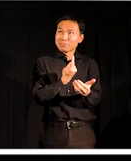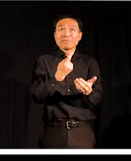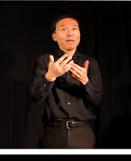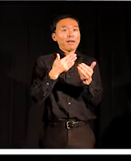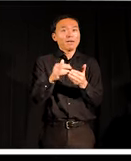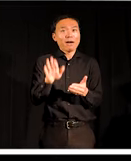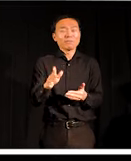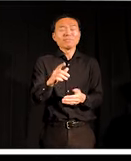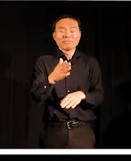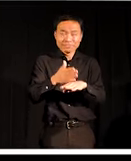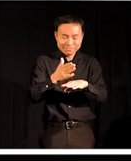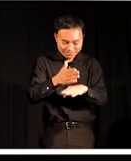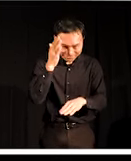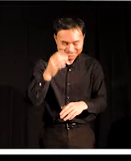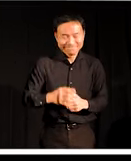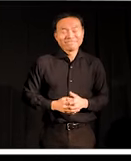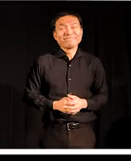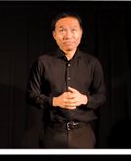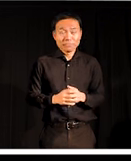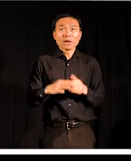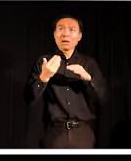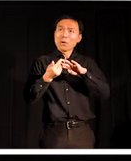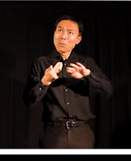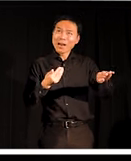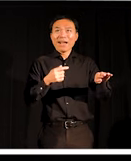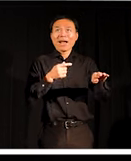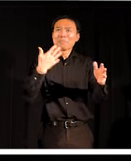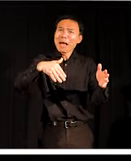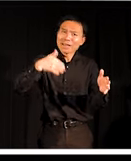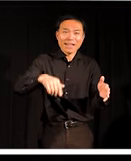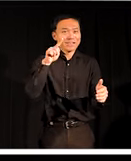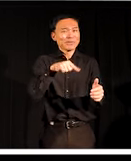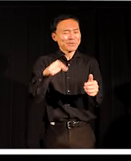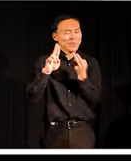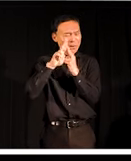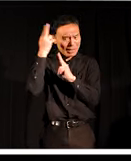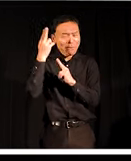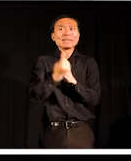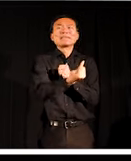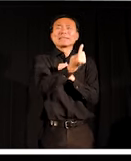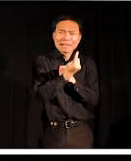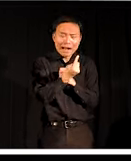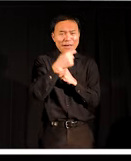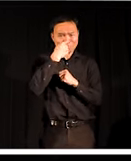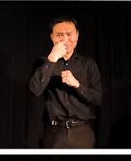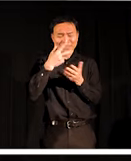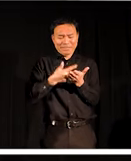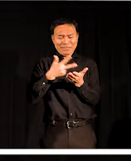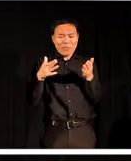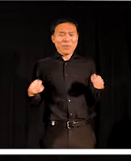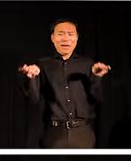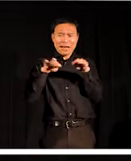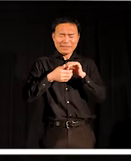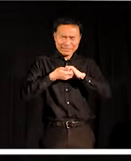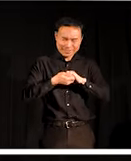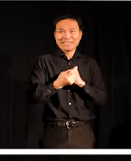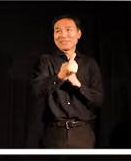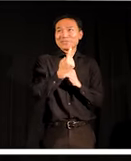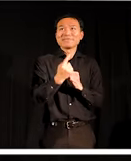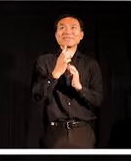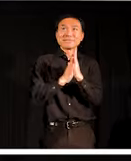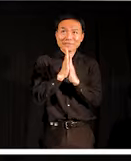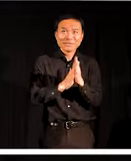ありがとうございますえもし後の5割の方是非沖縄にいらしたら私たちの資料官にお越しください心よりお待ちし